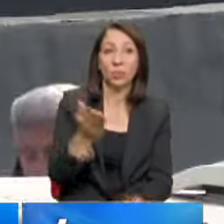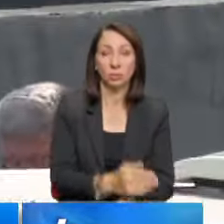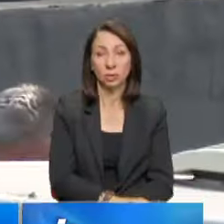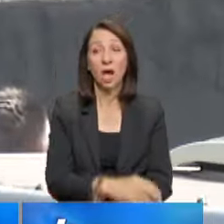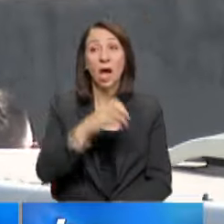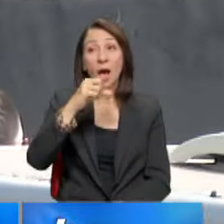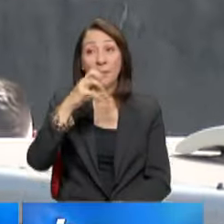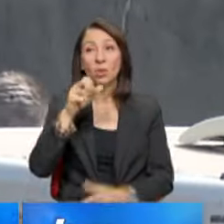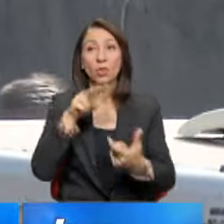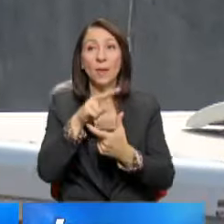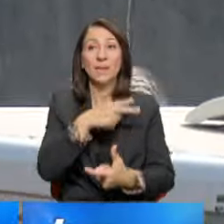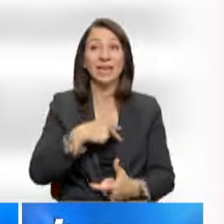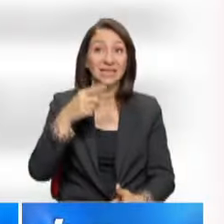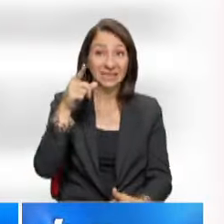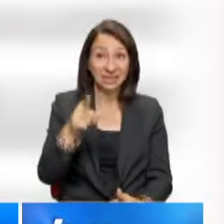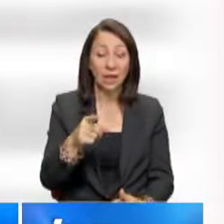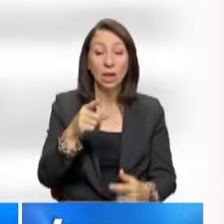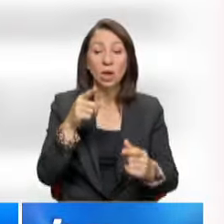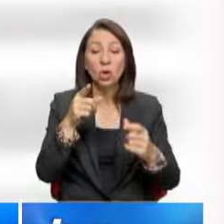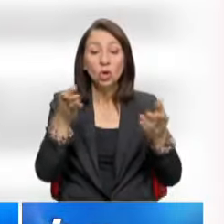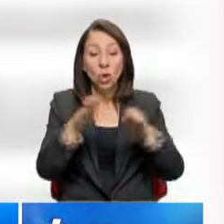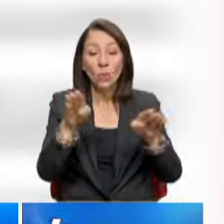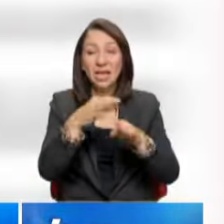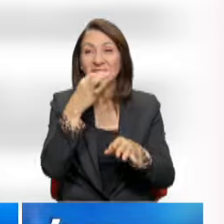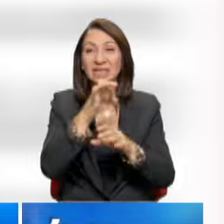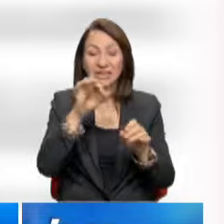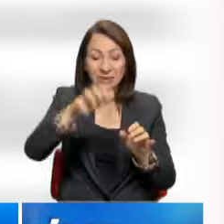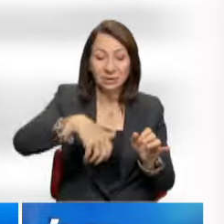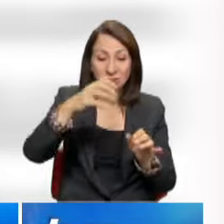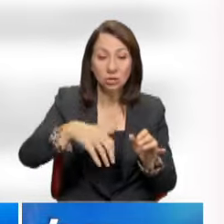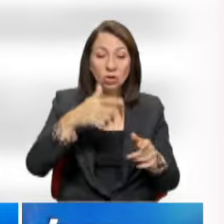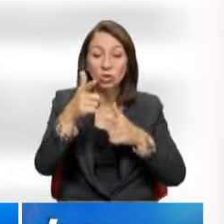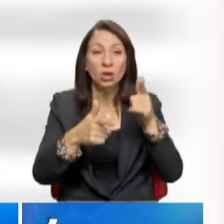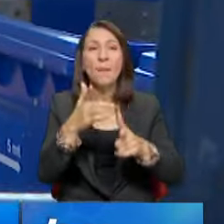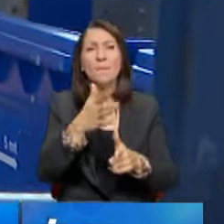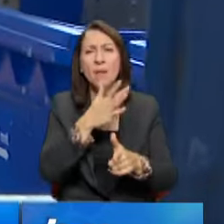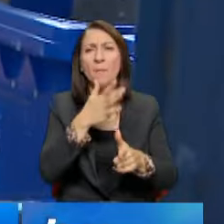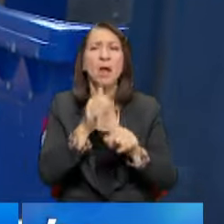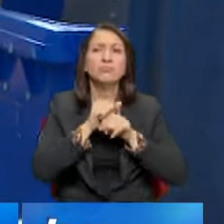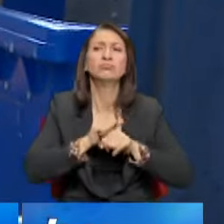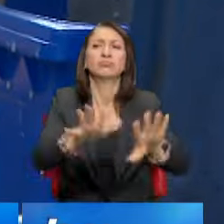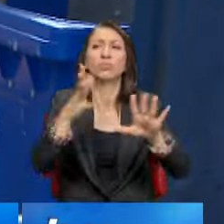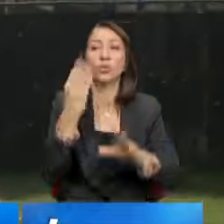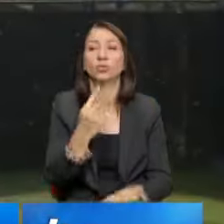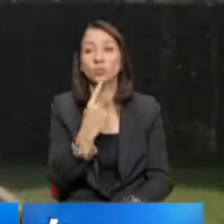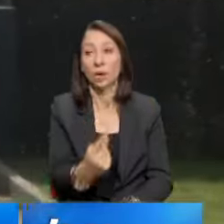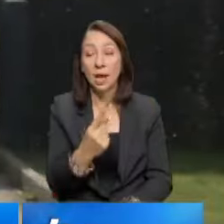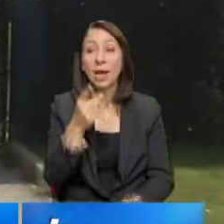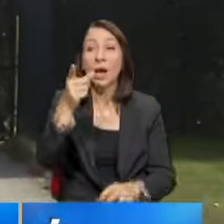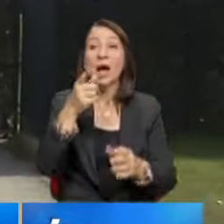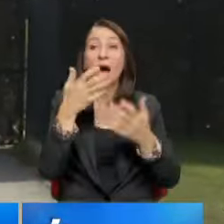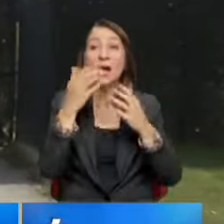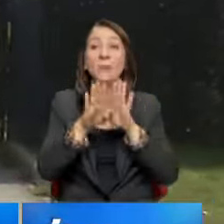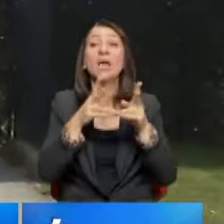ediyor. AK Partili Ümraniye Belediyesi gömü alanının izinsiz kazıldığını, görüntülerin kasıtlı servis edildiğini ileri sürdü. Barınağın